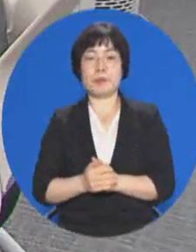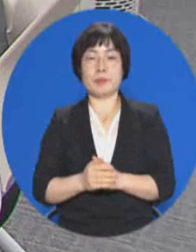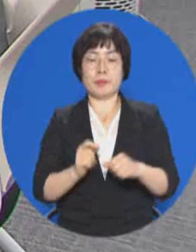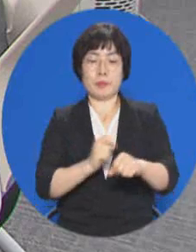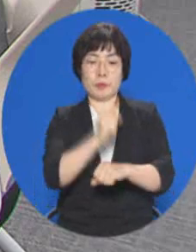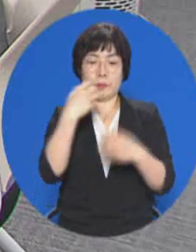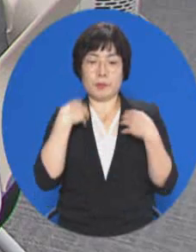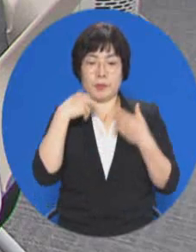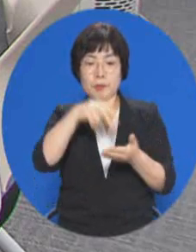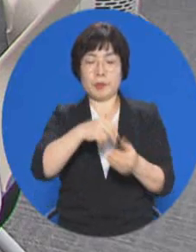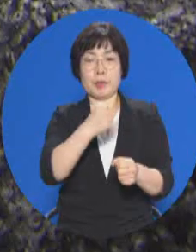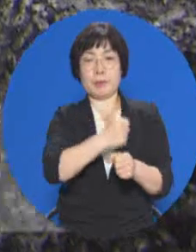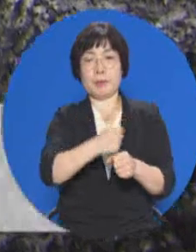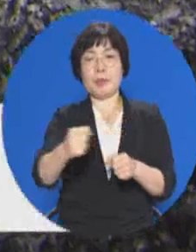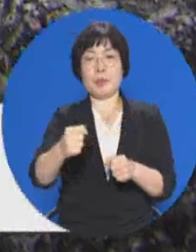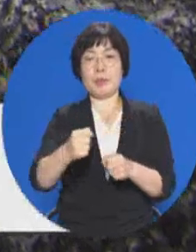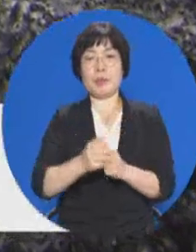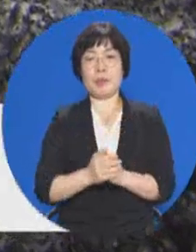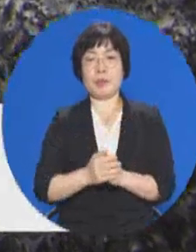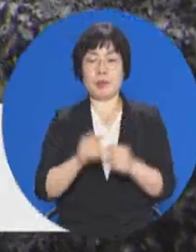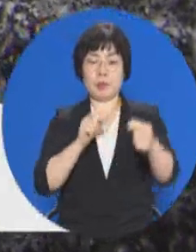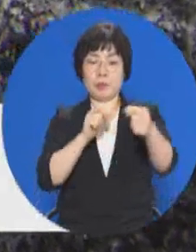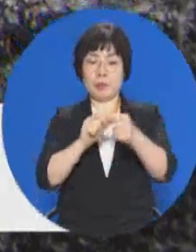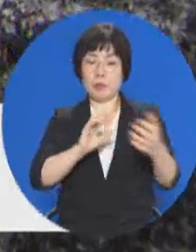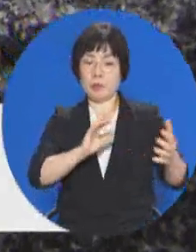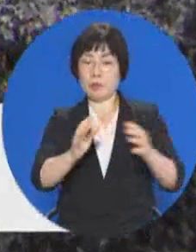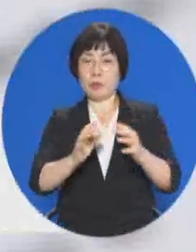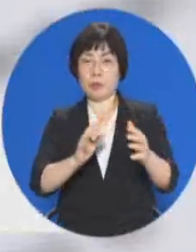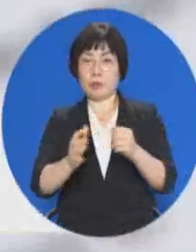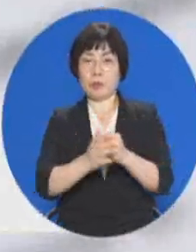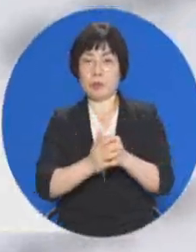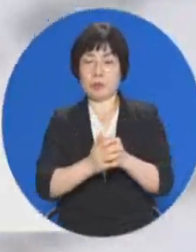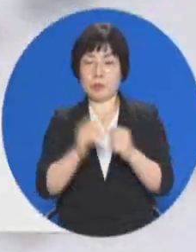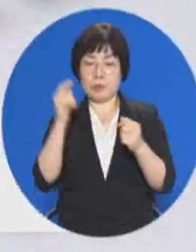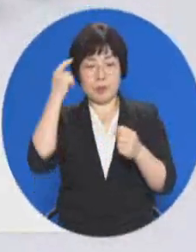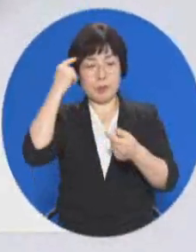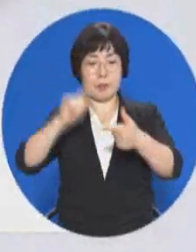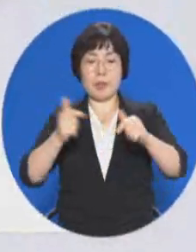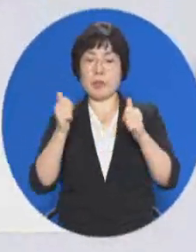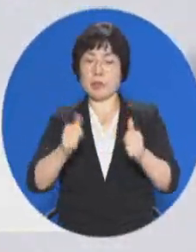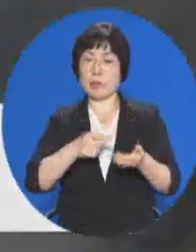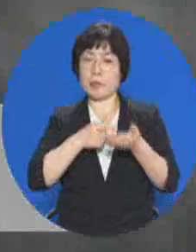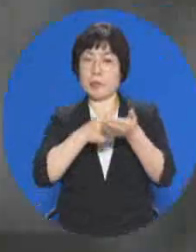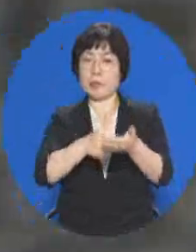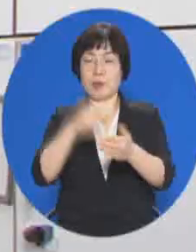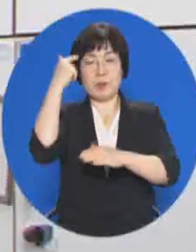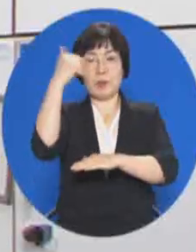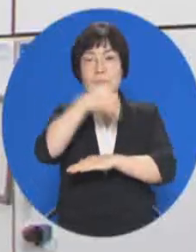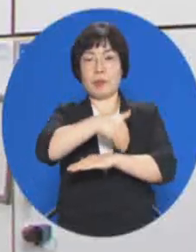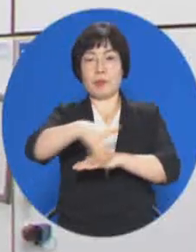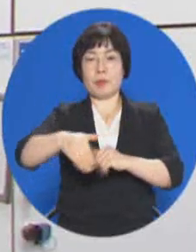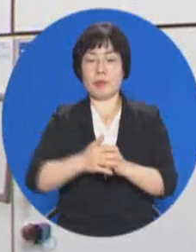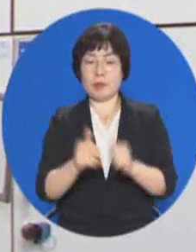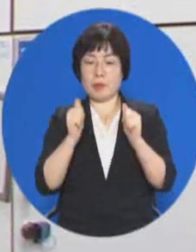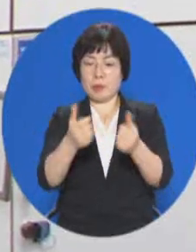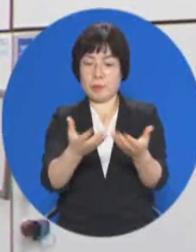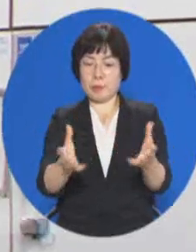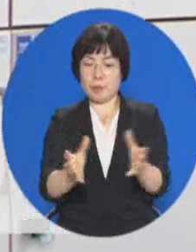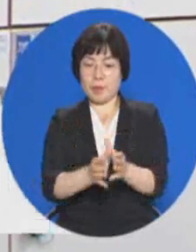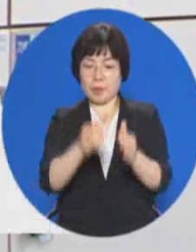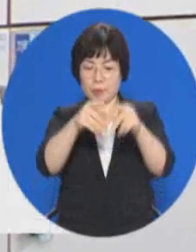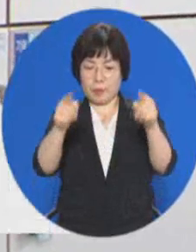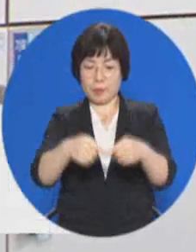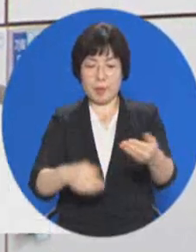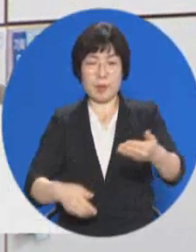크게 당혹해하는 분위기입니다. 조만간 논의 과정을 거쳐 항소 여부를 결정할 계획입니다. 판결문을 저희들이 받고